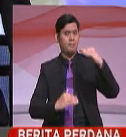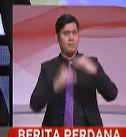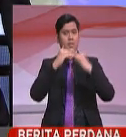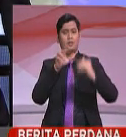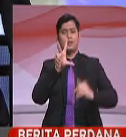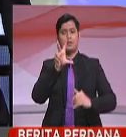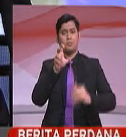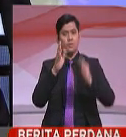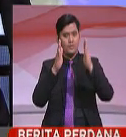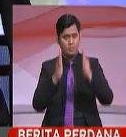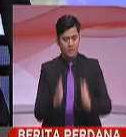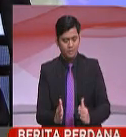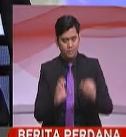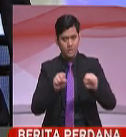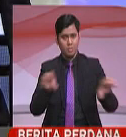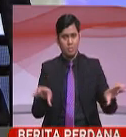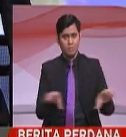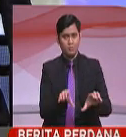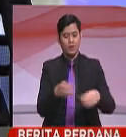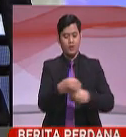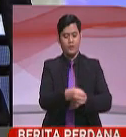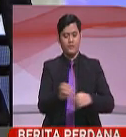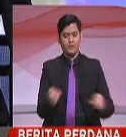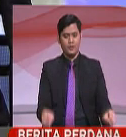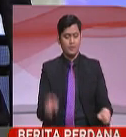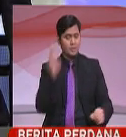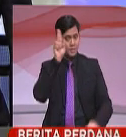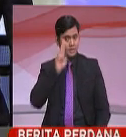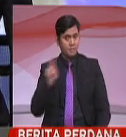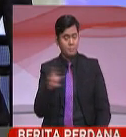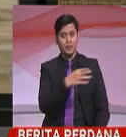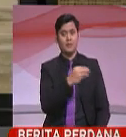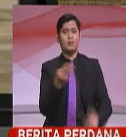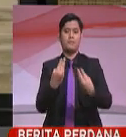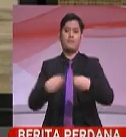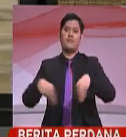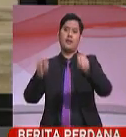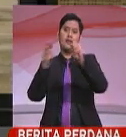dilakukan di pejabat agama dan masjid terpilih.